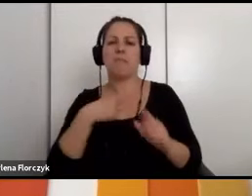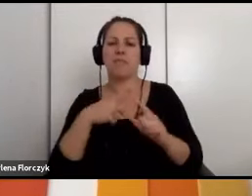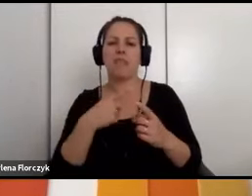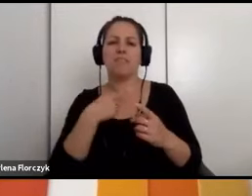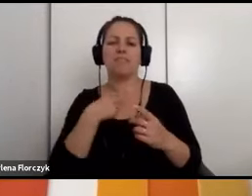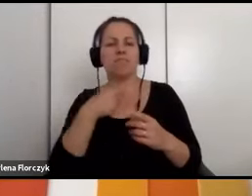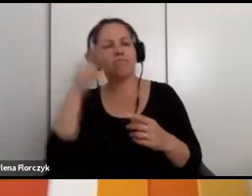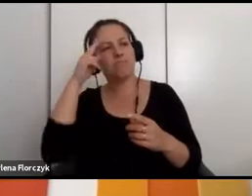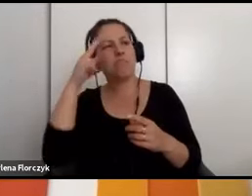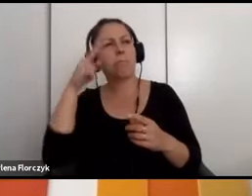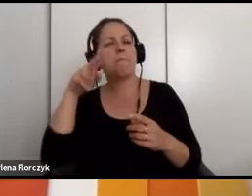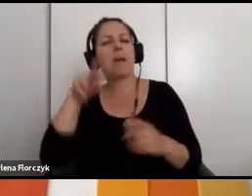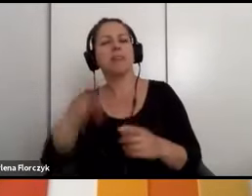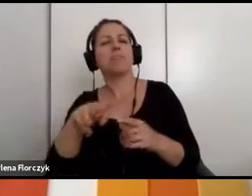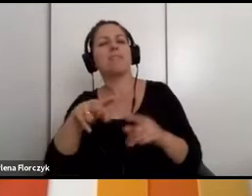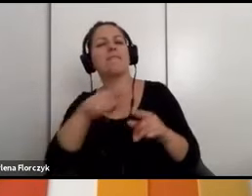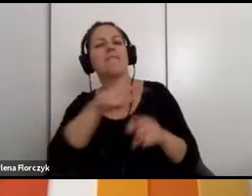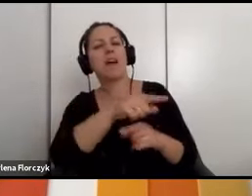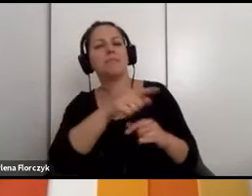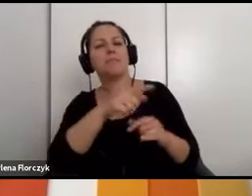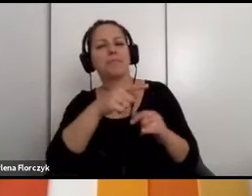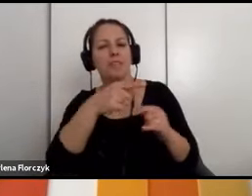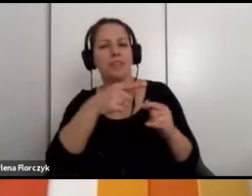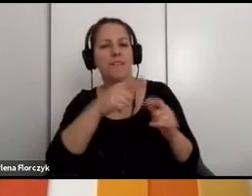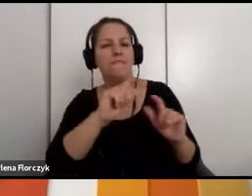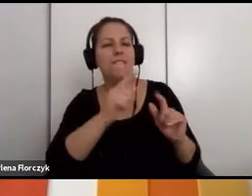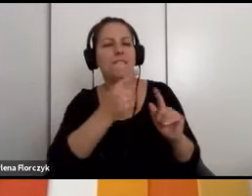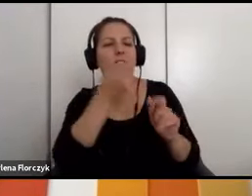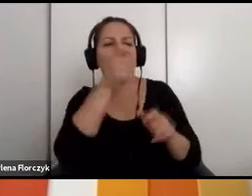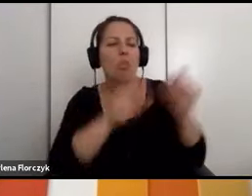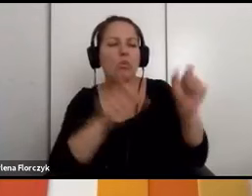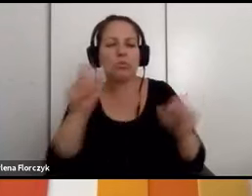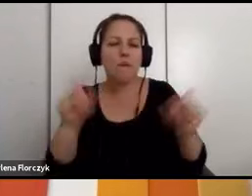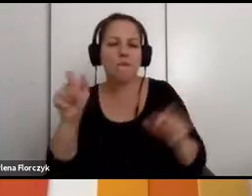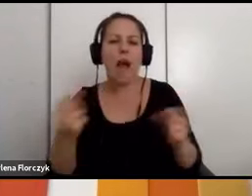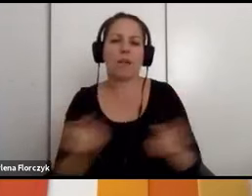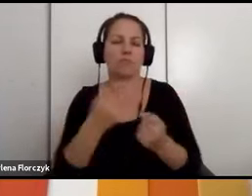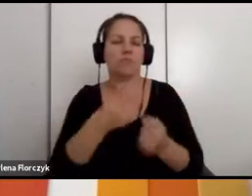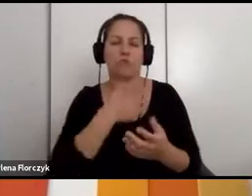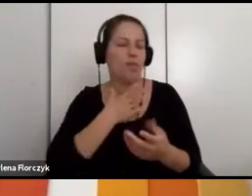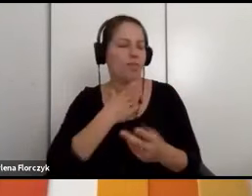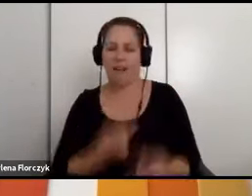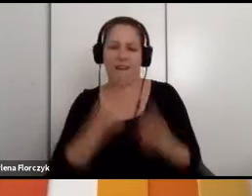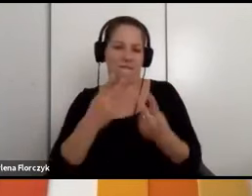perspektywy takich działań niestałych, ale z takich jednostkowych aktywności jest najważniejsze.